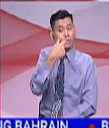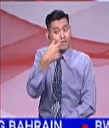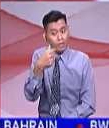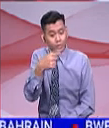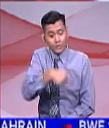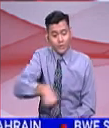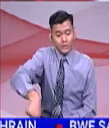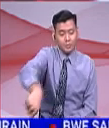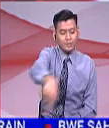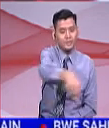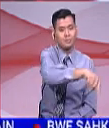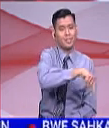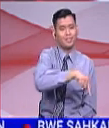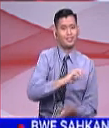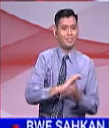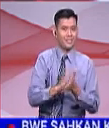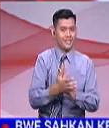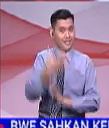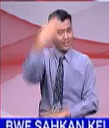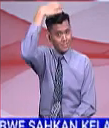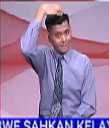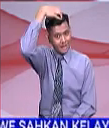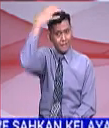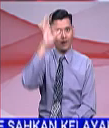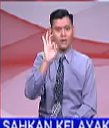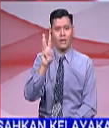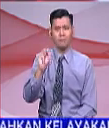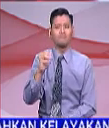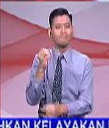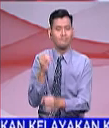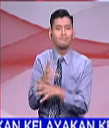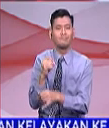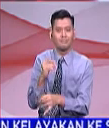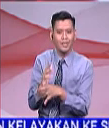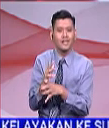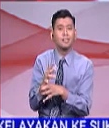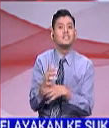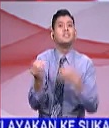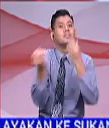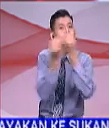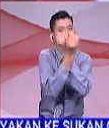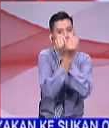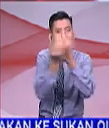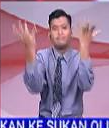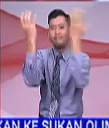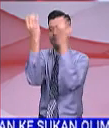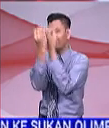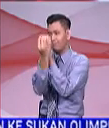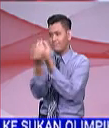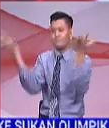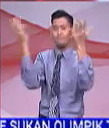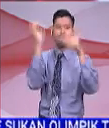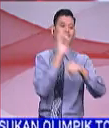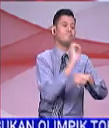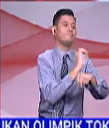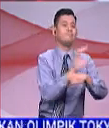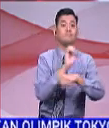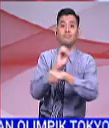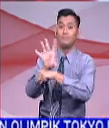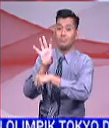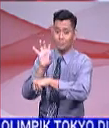masyarakat. Justru Selangor FM akan terus komited memainkan peranan menyampaikan maklumat dan nasihat ketika